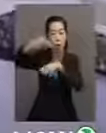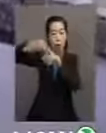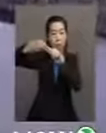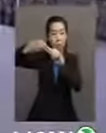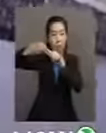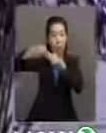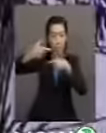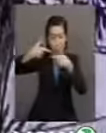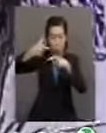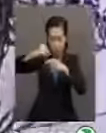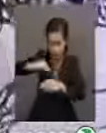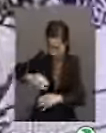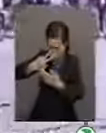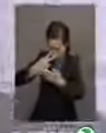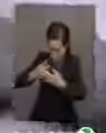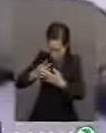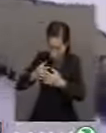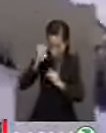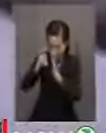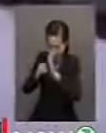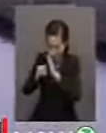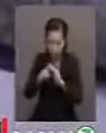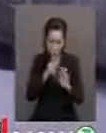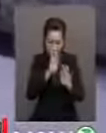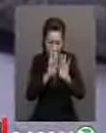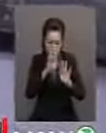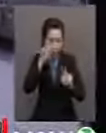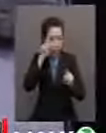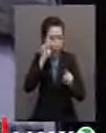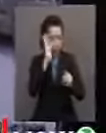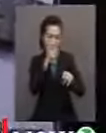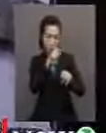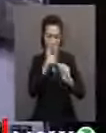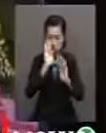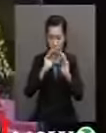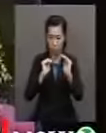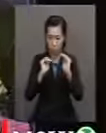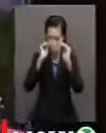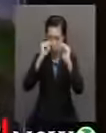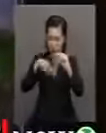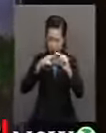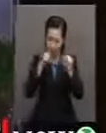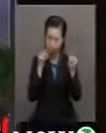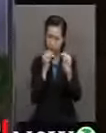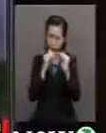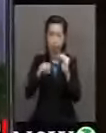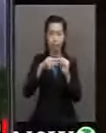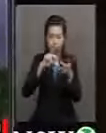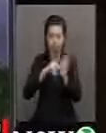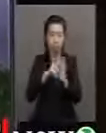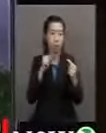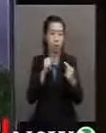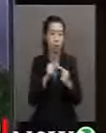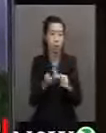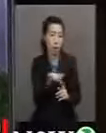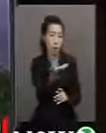เขาไปเปรียบเทียบทั้งส่วนสูงลักษณะอื่นๆตรงกันกับบุคคลในภาพส่วนความคืบหน้าการออกหมายจากผู้ต้องหารายอื่นๆตอน